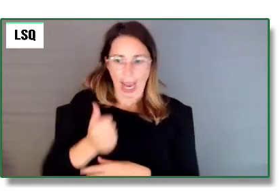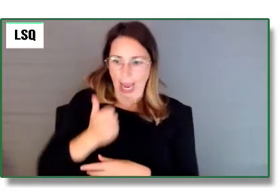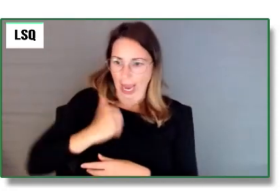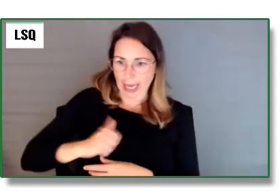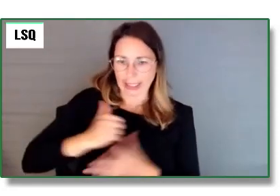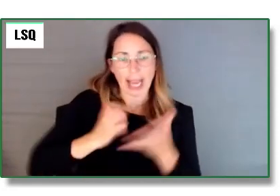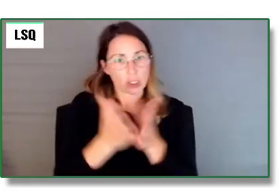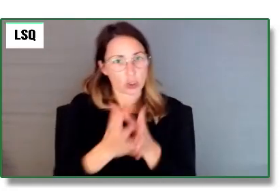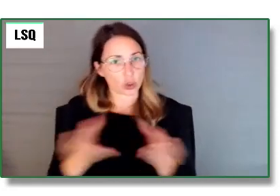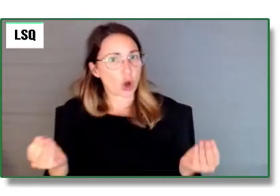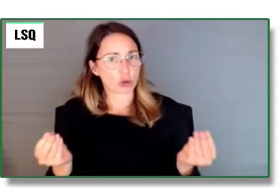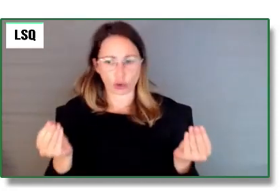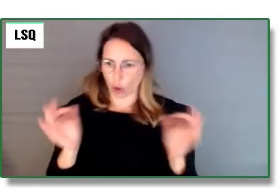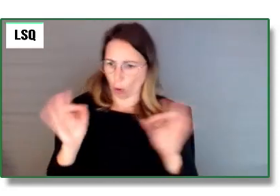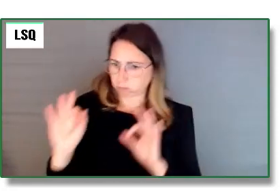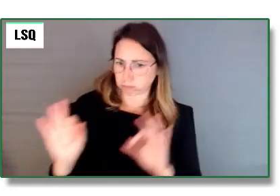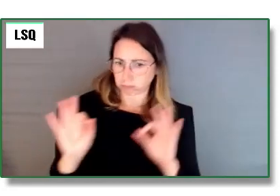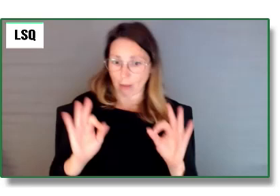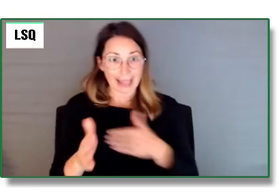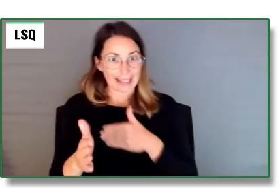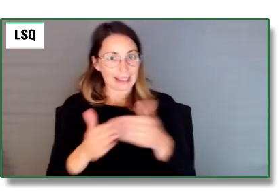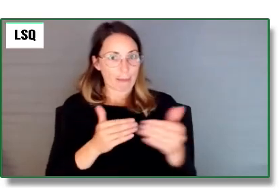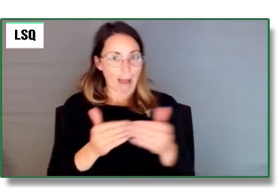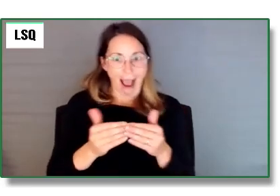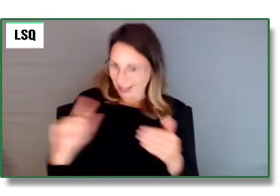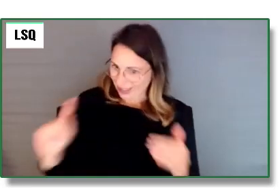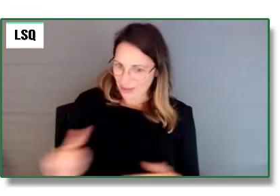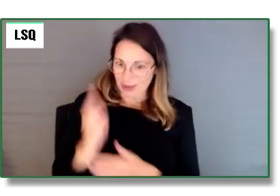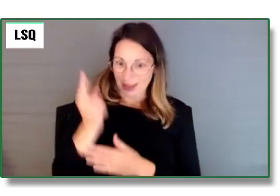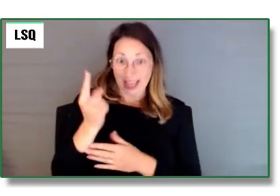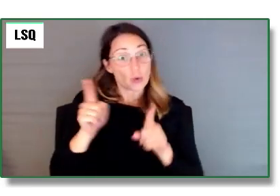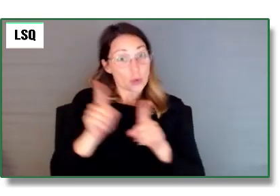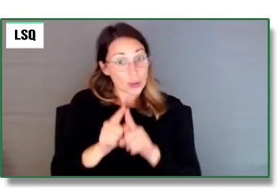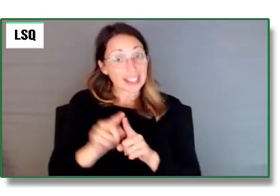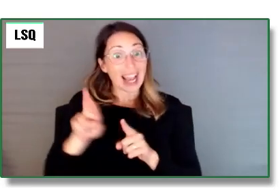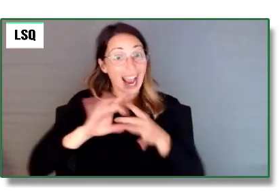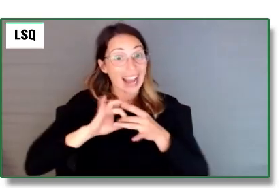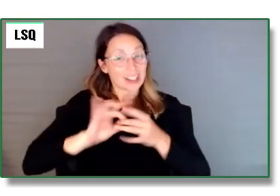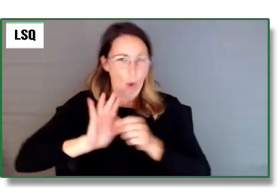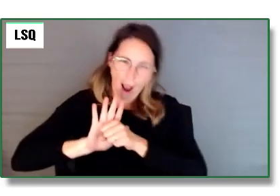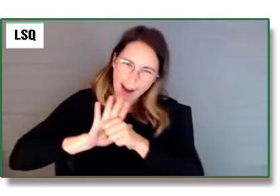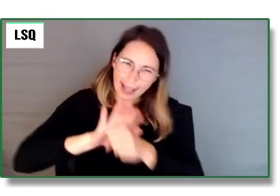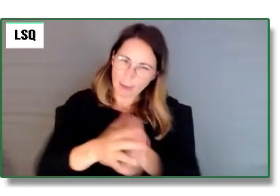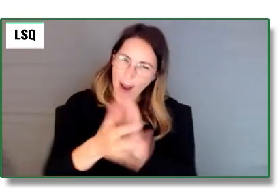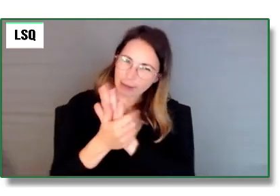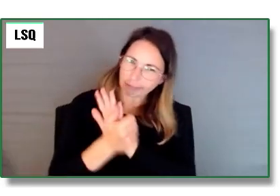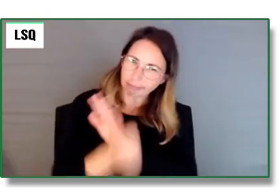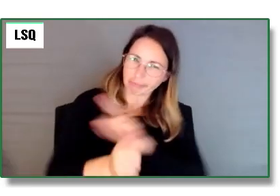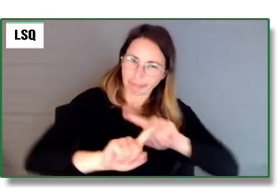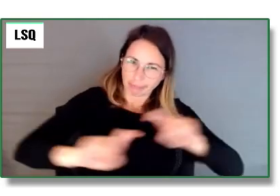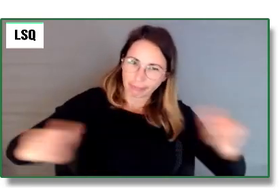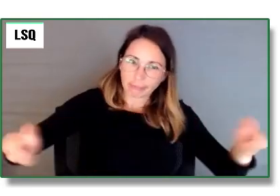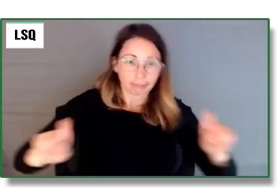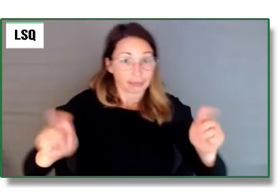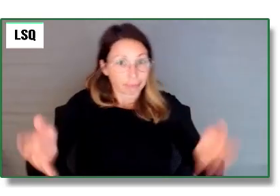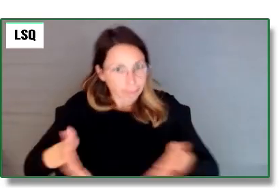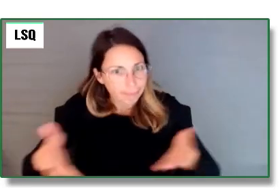uniques, en fait, qui créent un réseau d'engagement et d'expertise, facilite le changement, un sentiment renouvelé